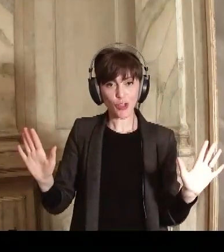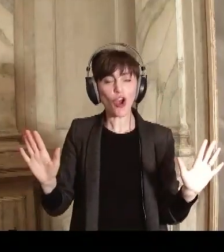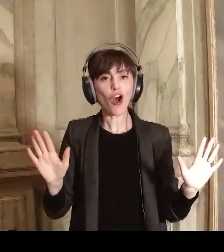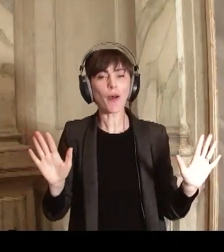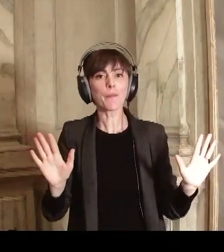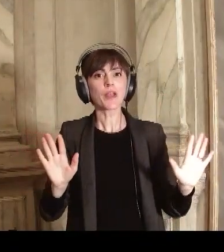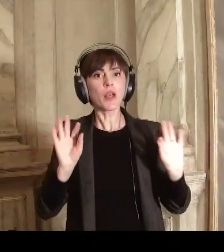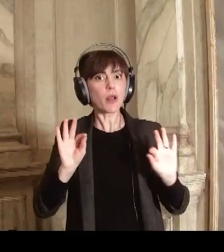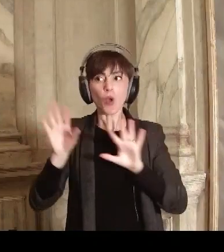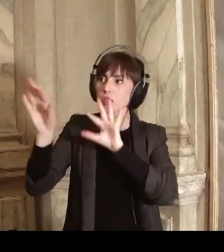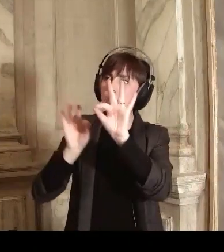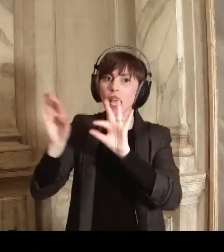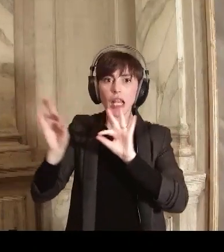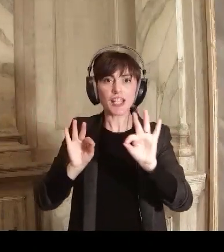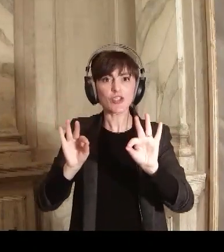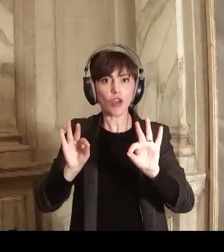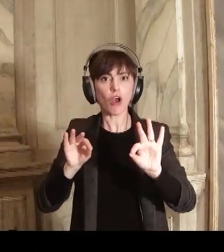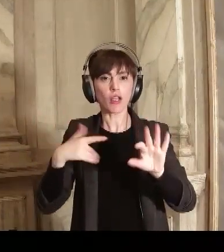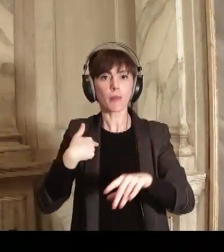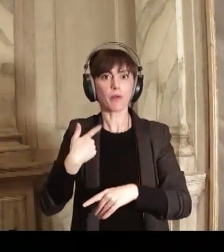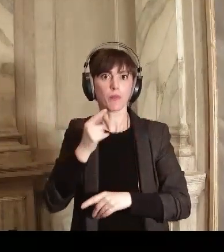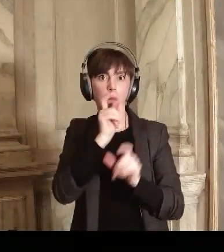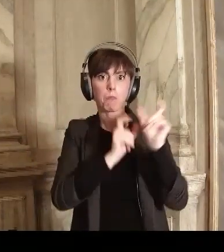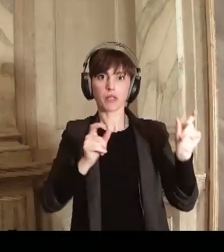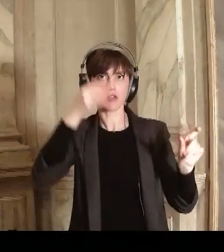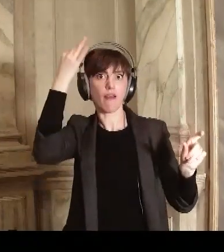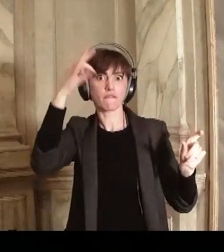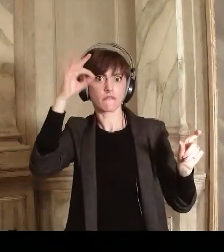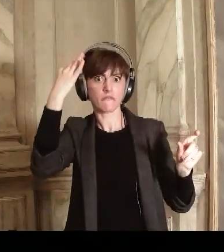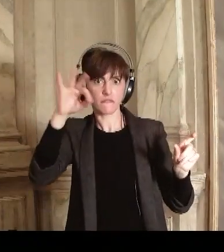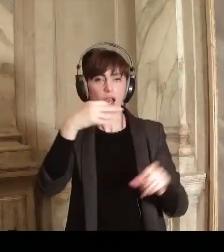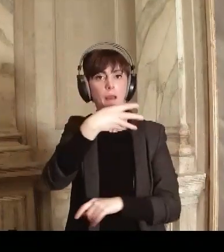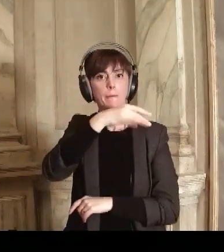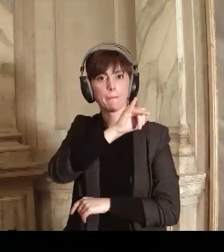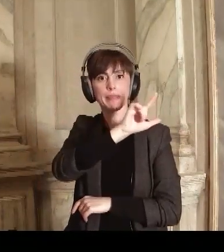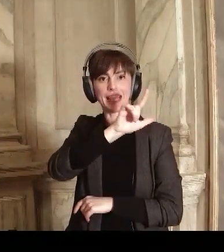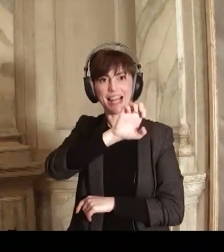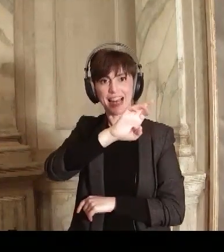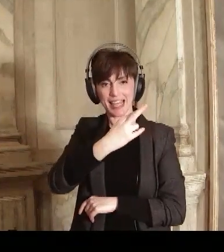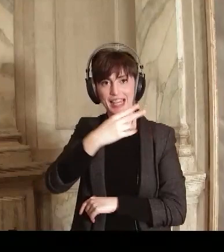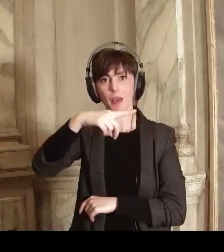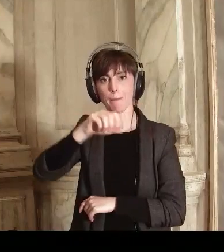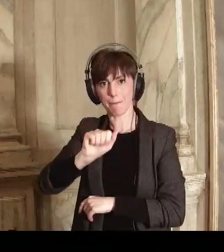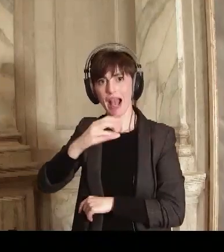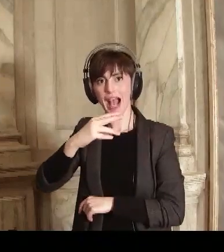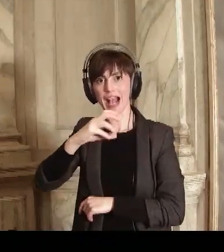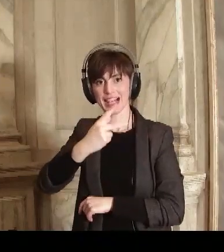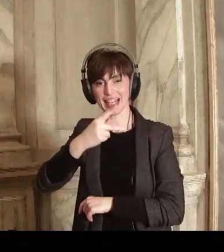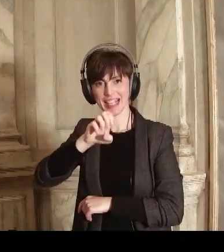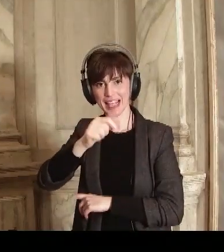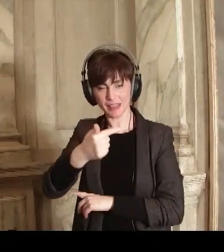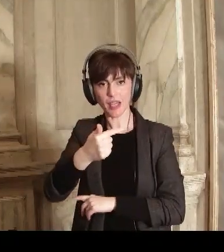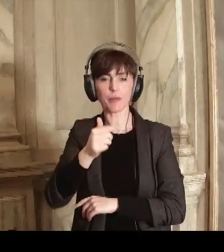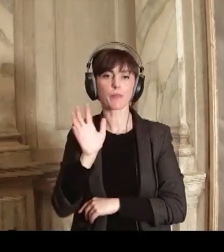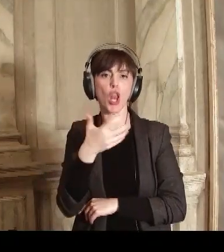nuova era digitale legata al suono: Miller Packett, Leone d'Argento, Gerfried Stocker, direttore